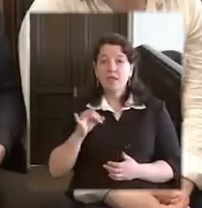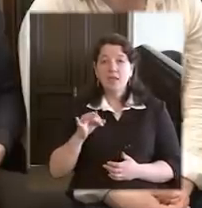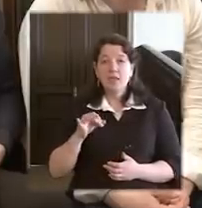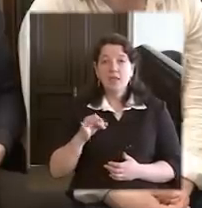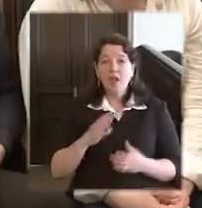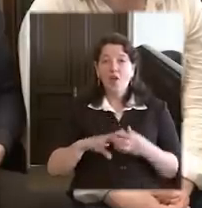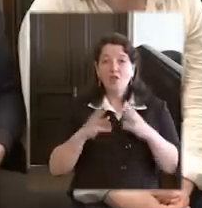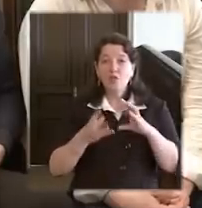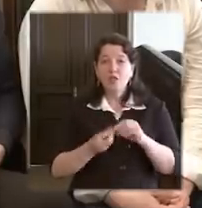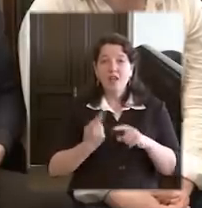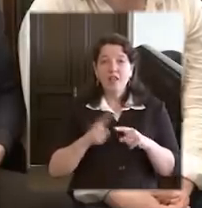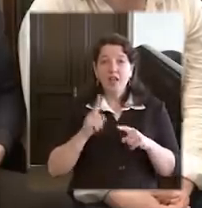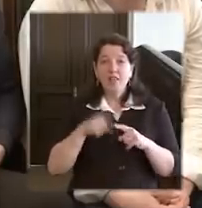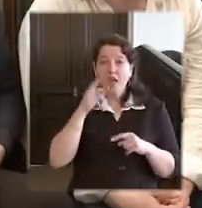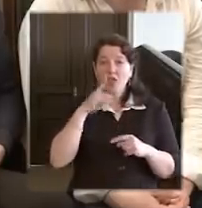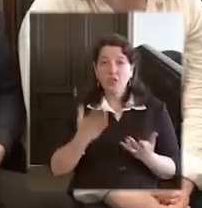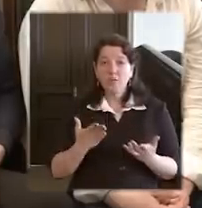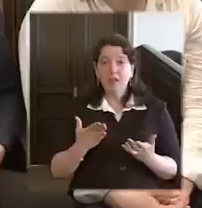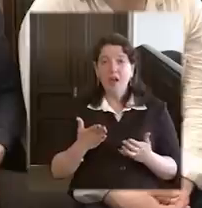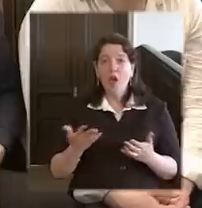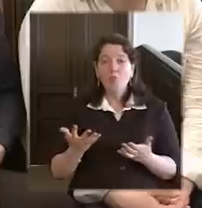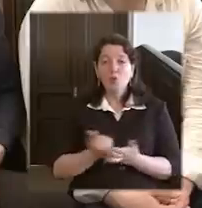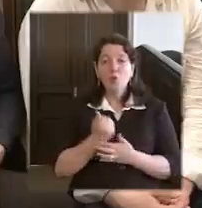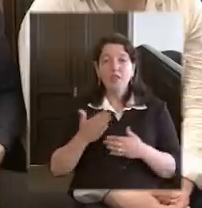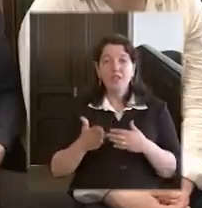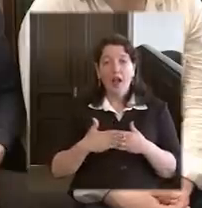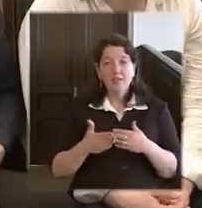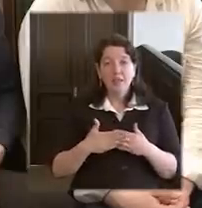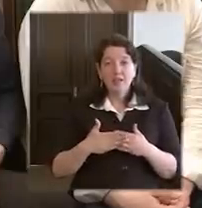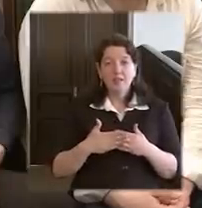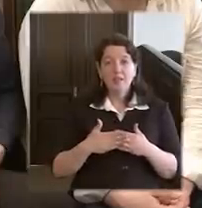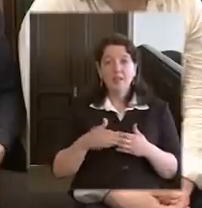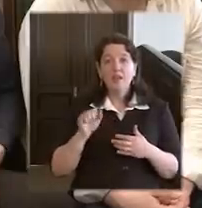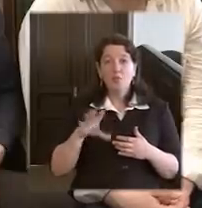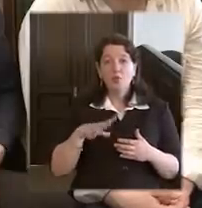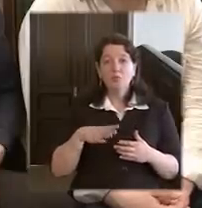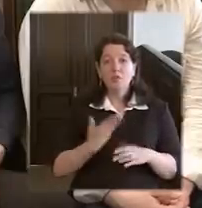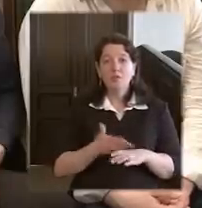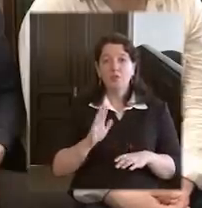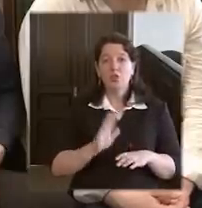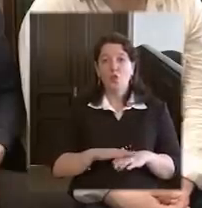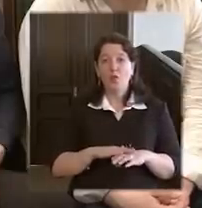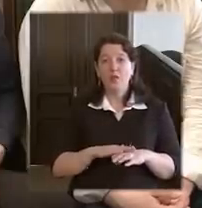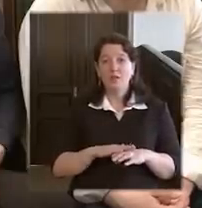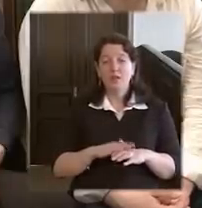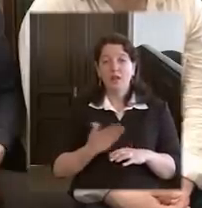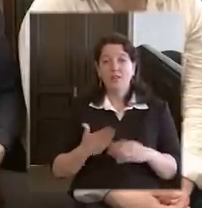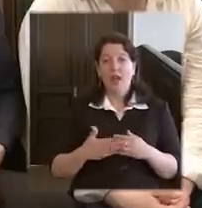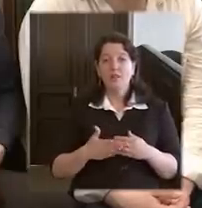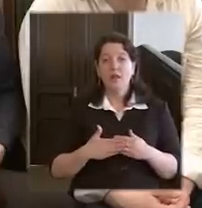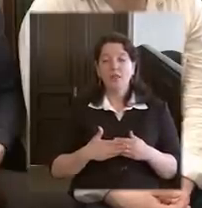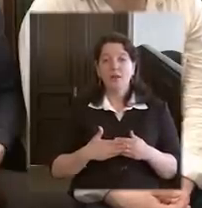и не получить не только воспаление, а может, заражение крови и умереть.